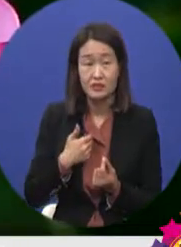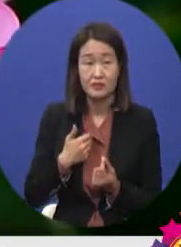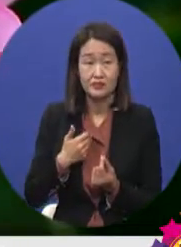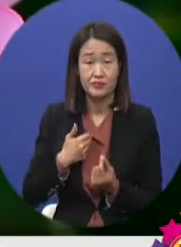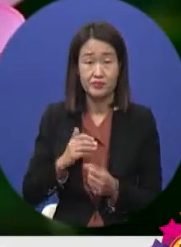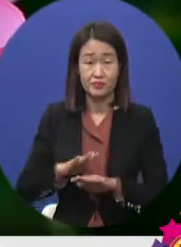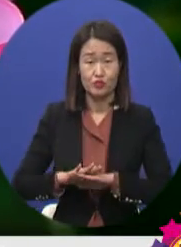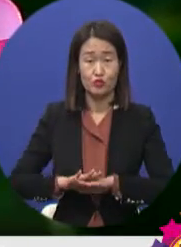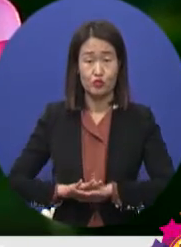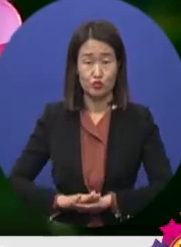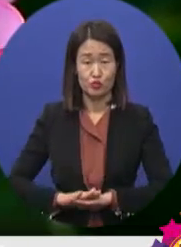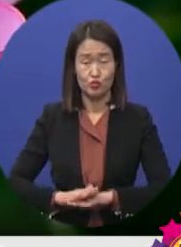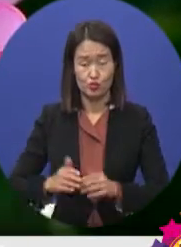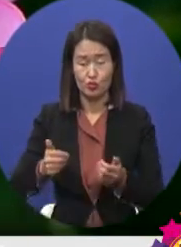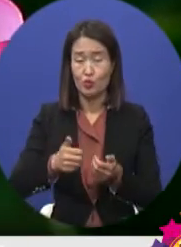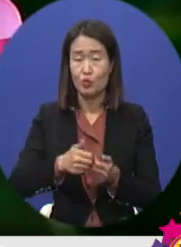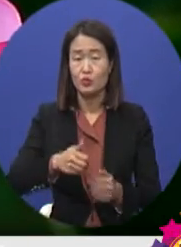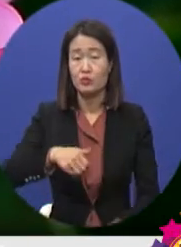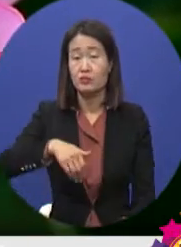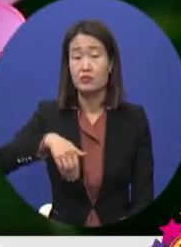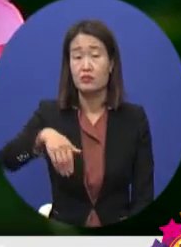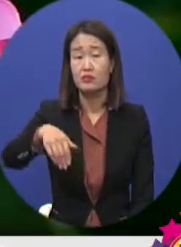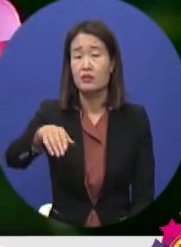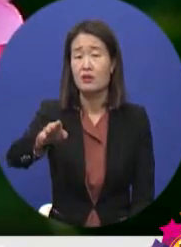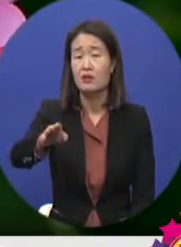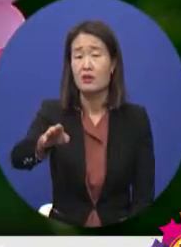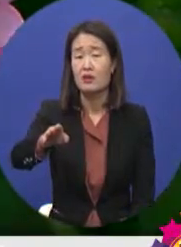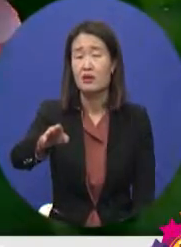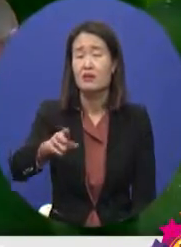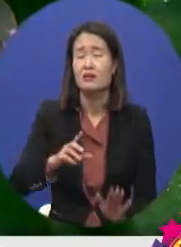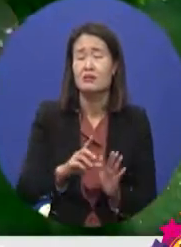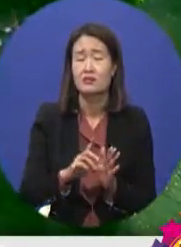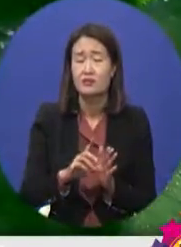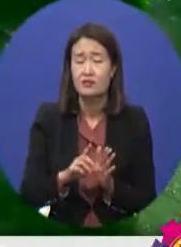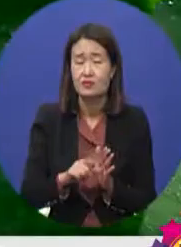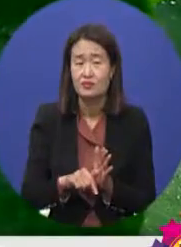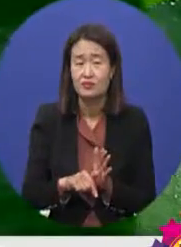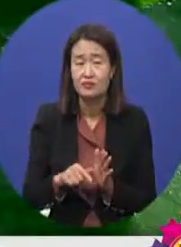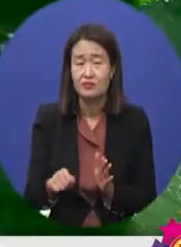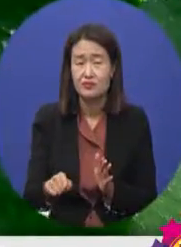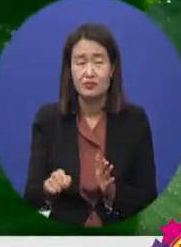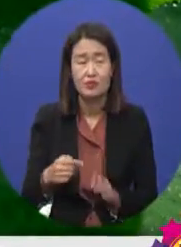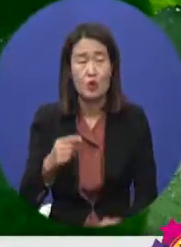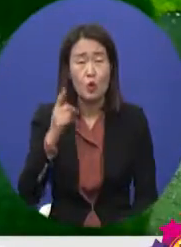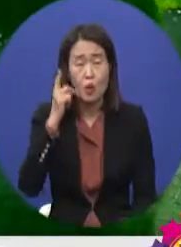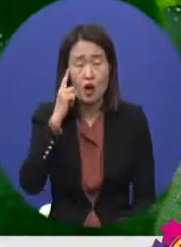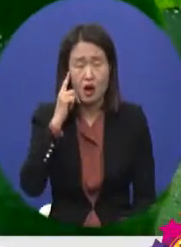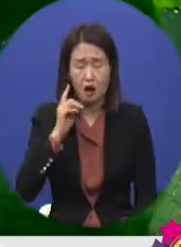이렇게 나를 두고 떠나갈 때